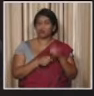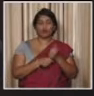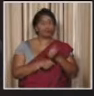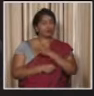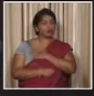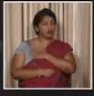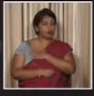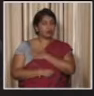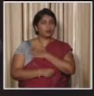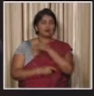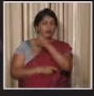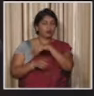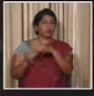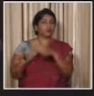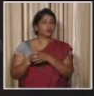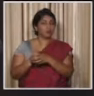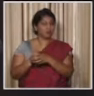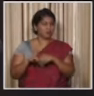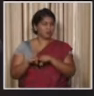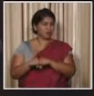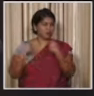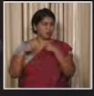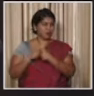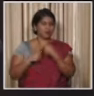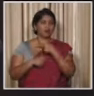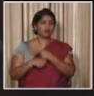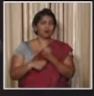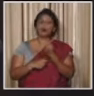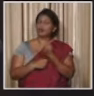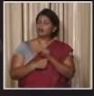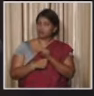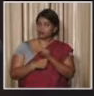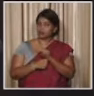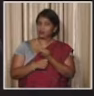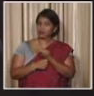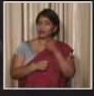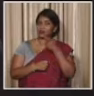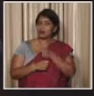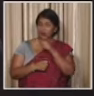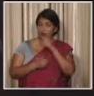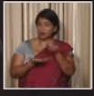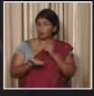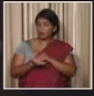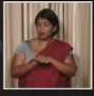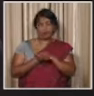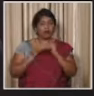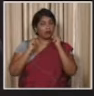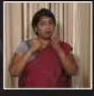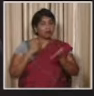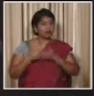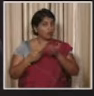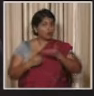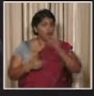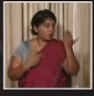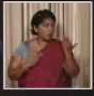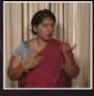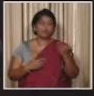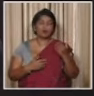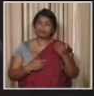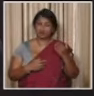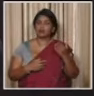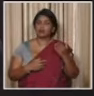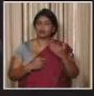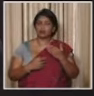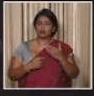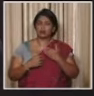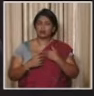ගෝඨාභය රාජපක්ෂ ඇතුළු ඒ කණ්ඩායම කඩතොළු කරපු විනාශ කරපු ආර්ථිකය ඒක නැවත යථාවත් කරන්න පුළුවන් වුණාද කියන කාරණය